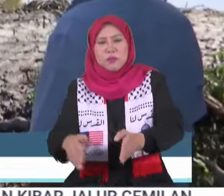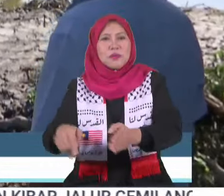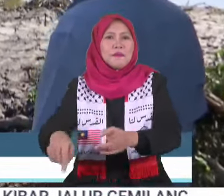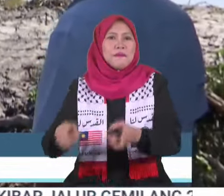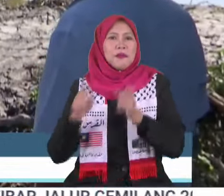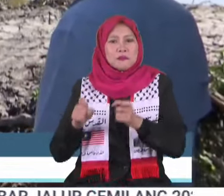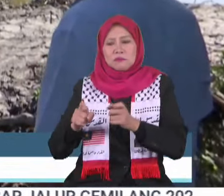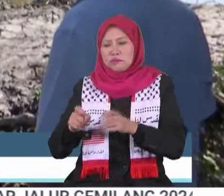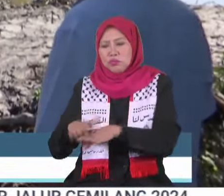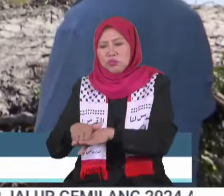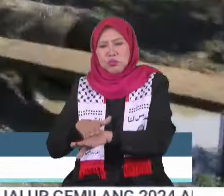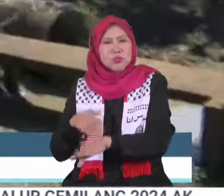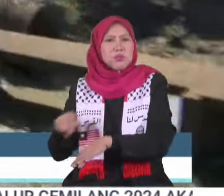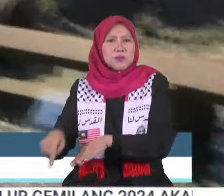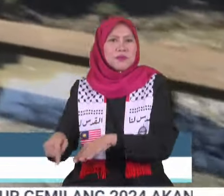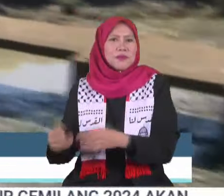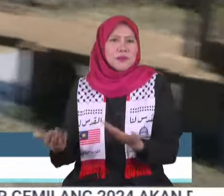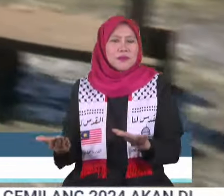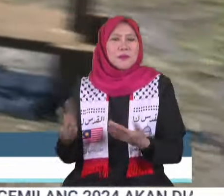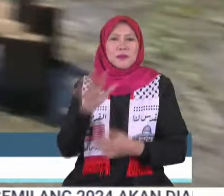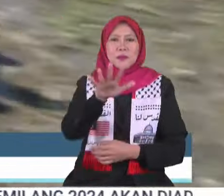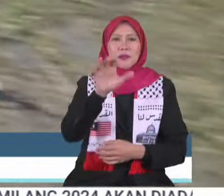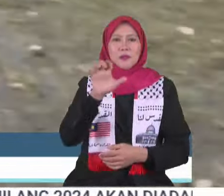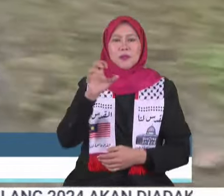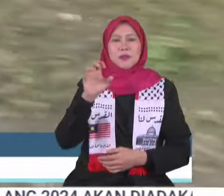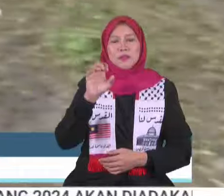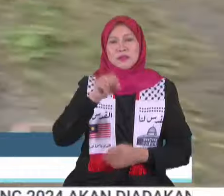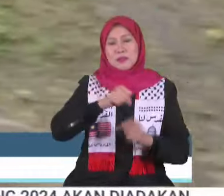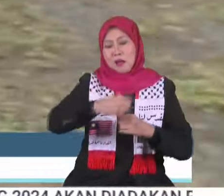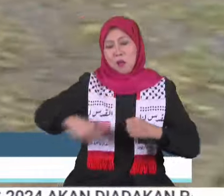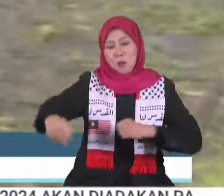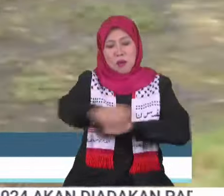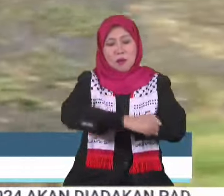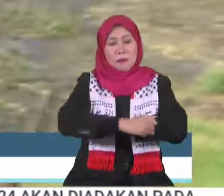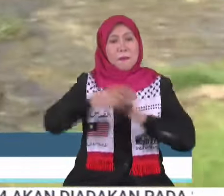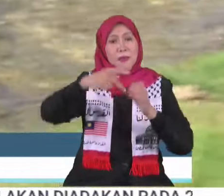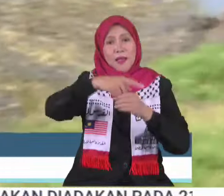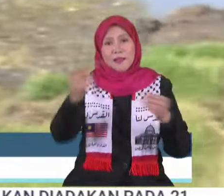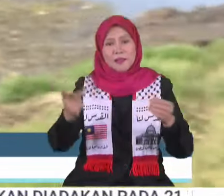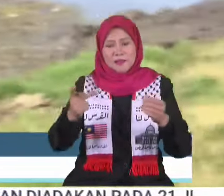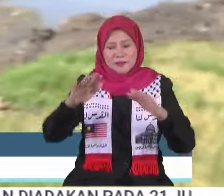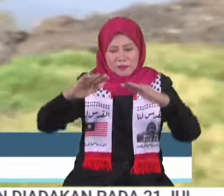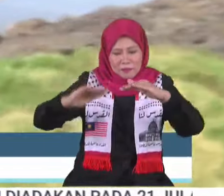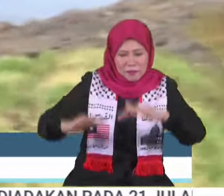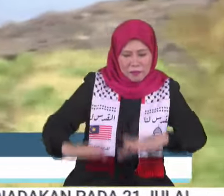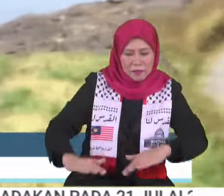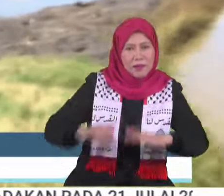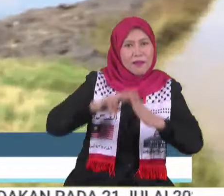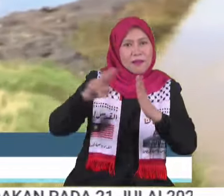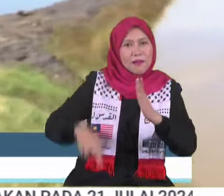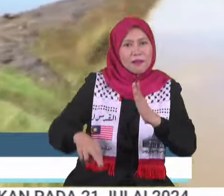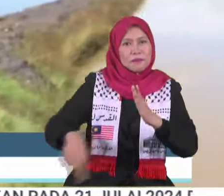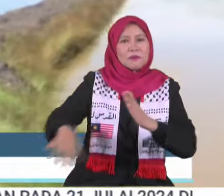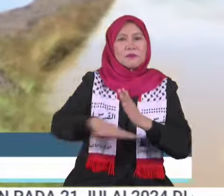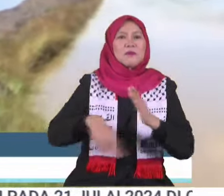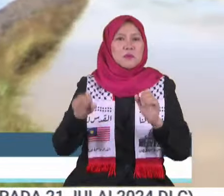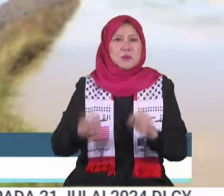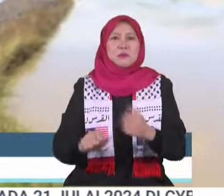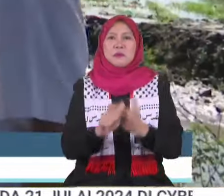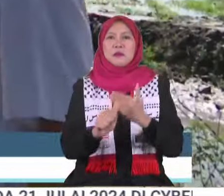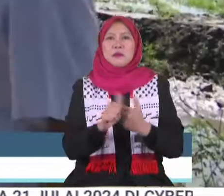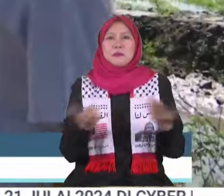dengan cepat. Kira-kira 500 hektar sawah padi juga berada di kawasan rendah yang berisiko berlakunya